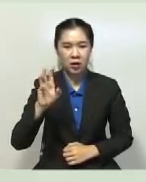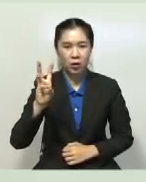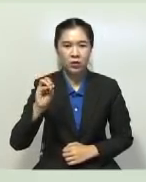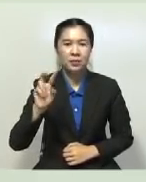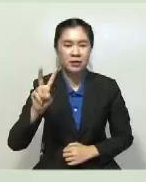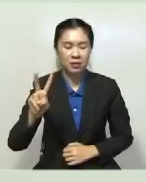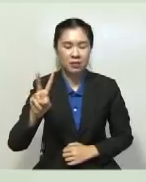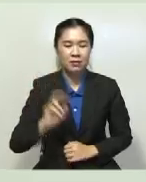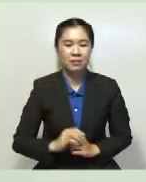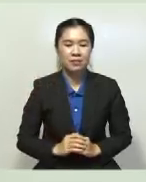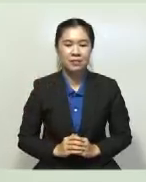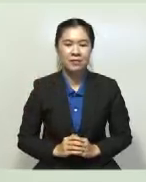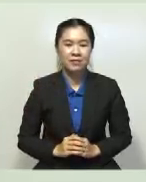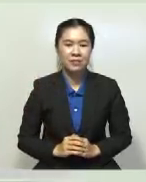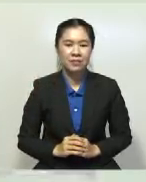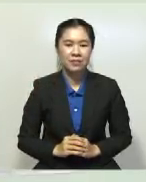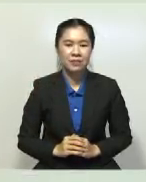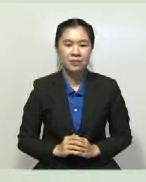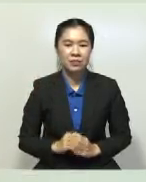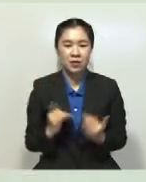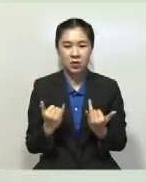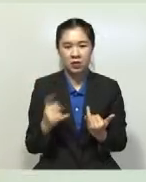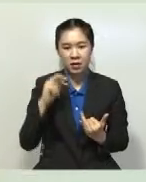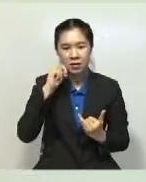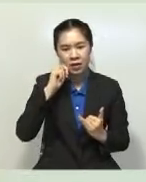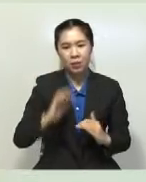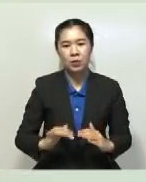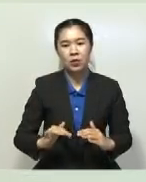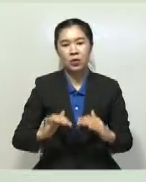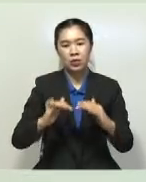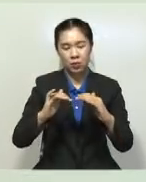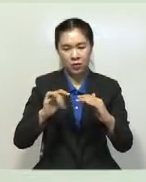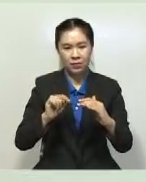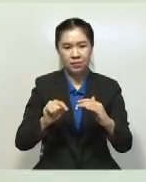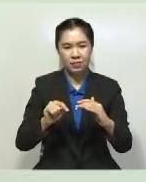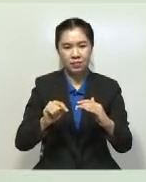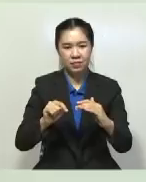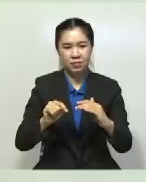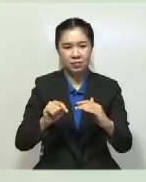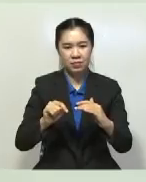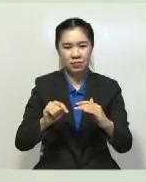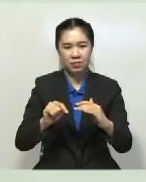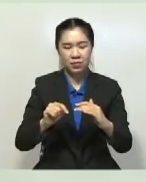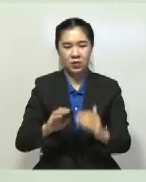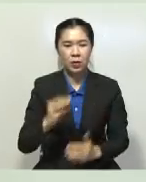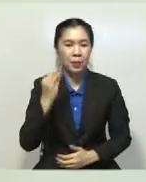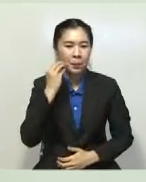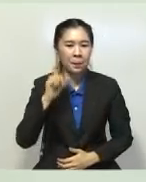162นะครับเพราะว่าช่วงนี้น้ำจะท่วมช่วงทางลอดบ้านลาดกับ